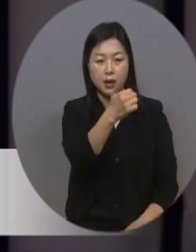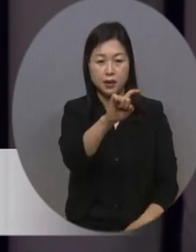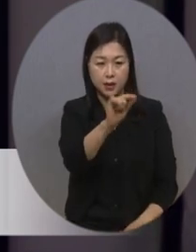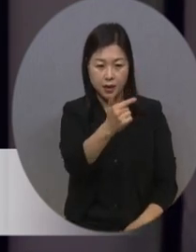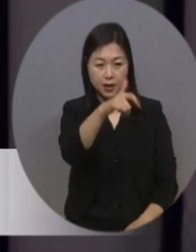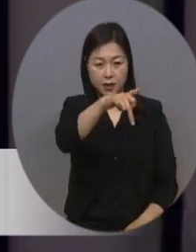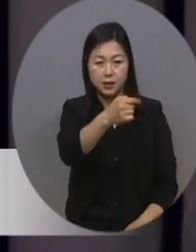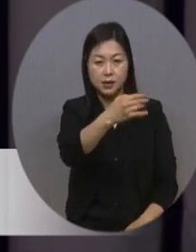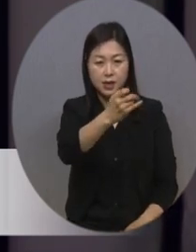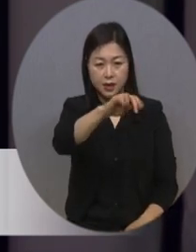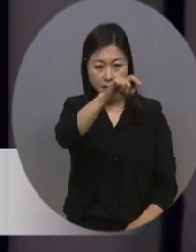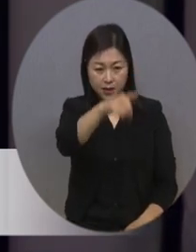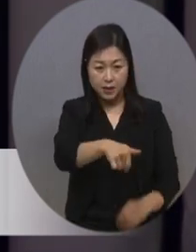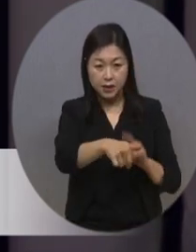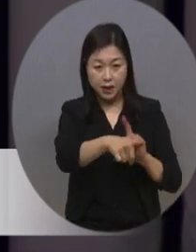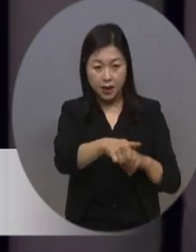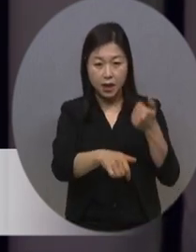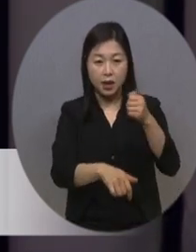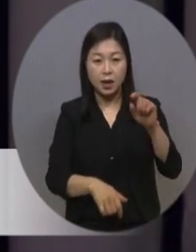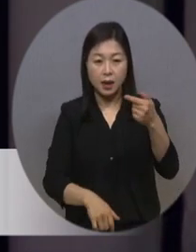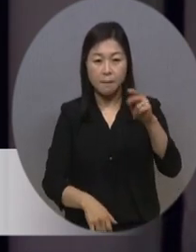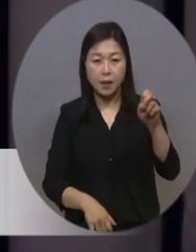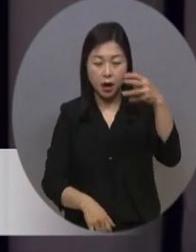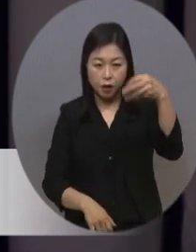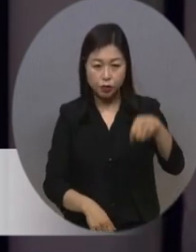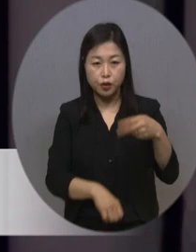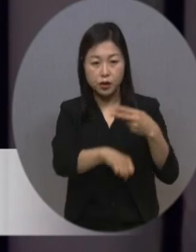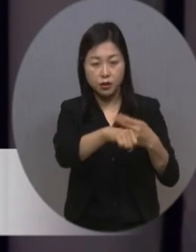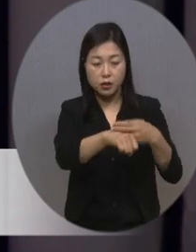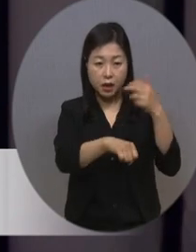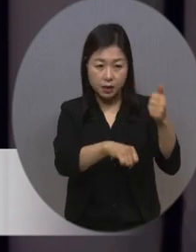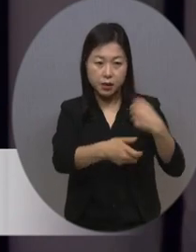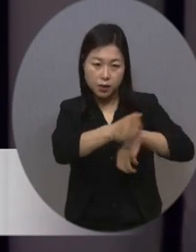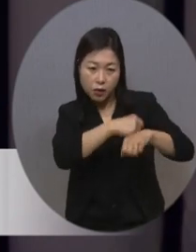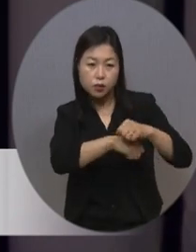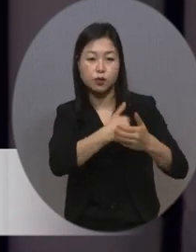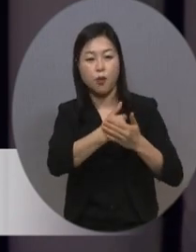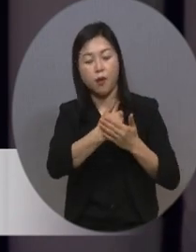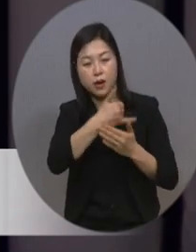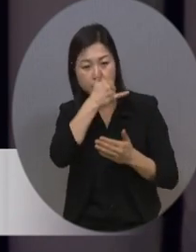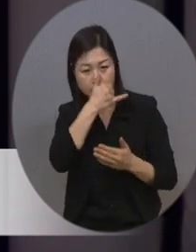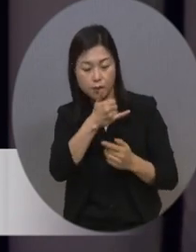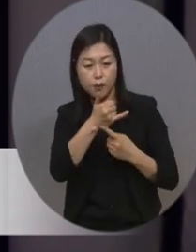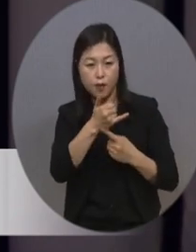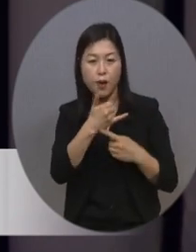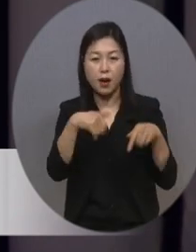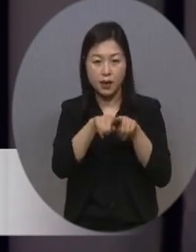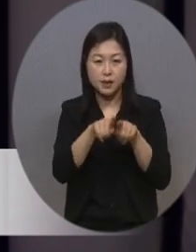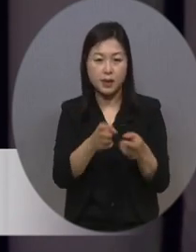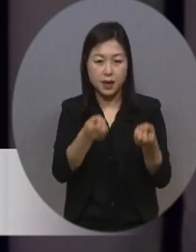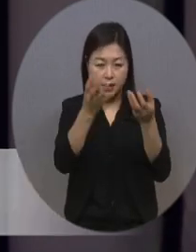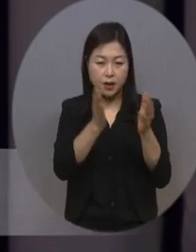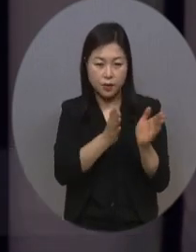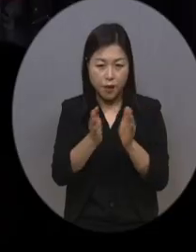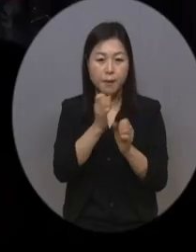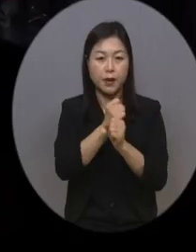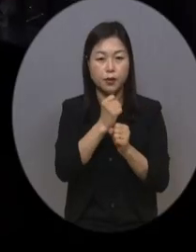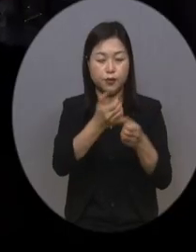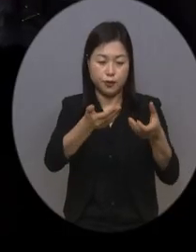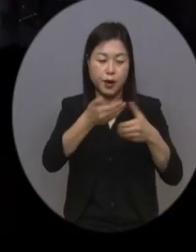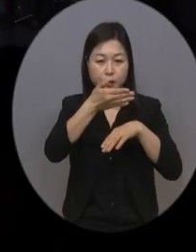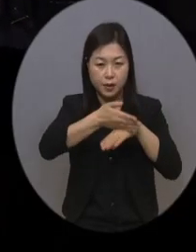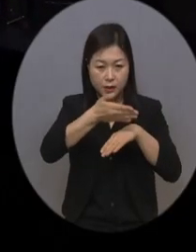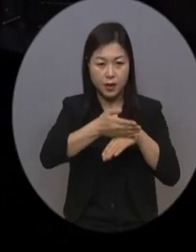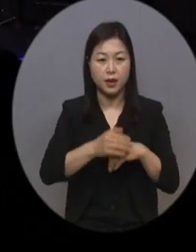한마루 선생님이야 그런 분들이 이렇게 발벗고 나서주시고 함께 이렇게 귀한 자리 만들어서 너무 감사합니다.